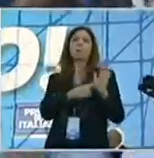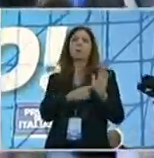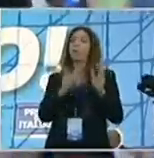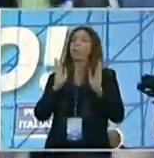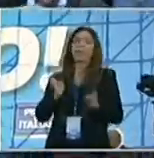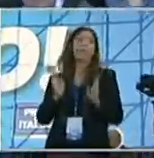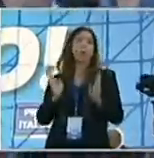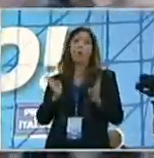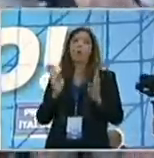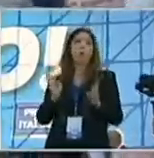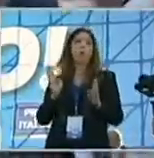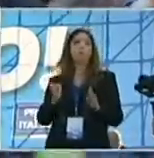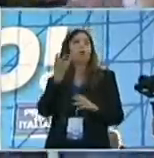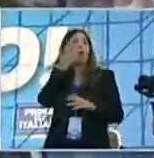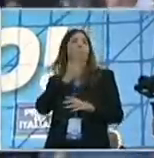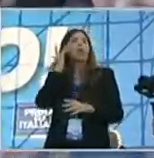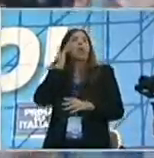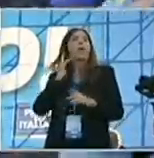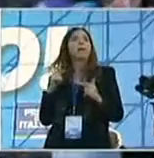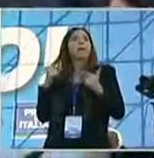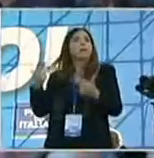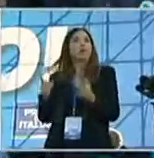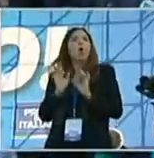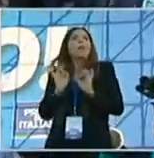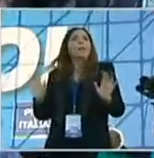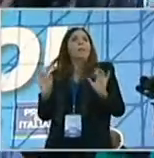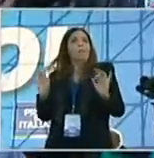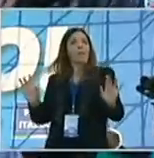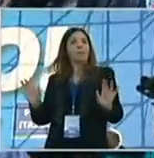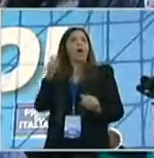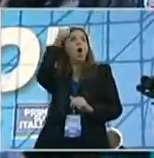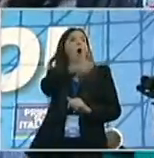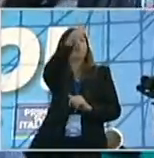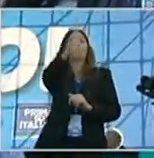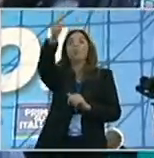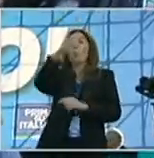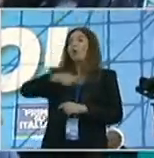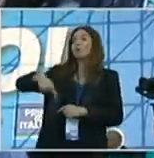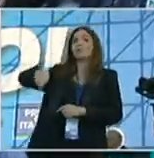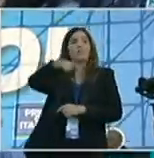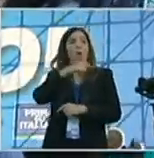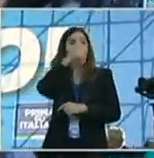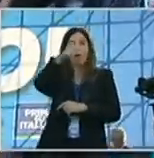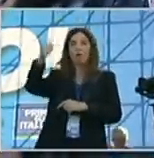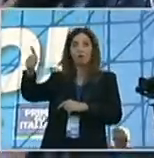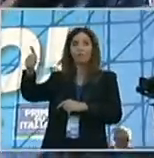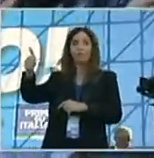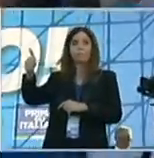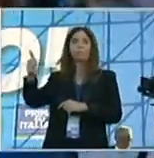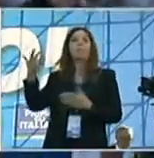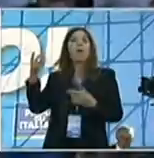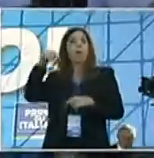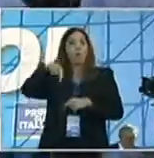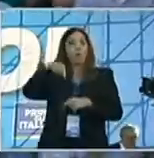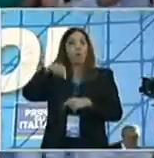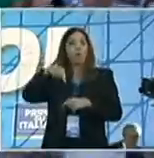pericoloso e di voler mettere a rischio la libertà di ciascuno di noi. Siamo qui per dire